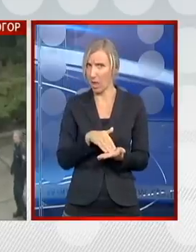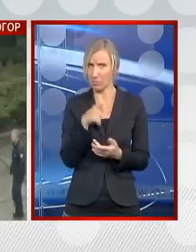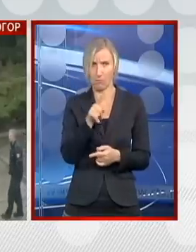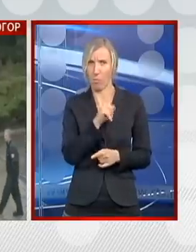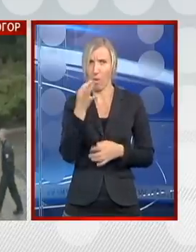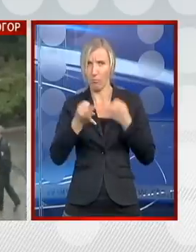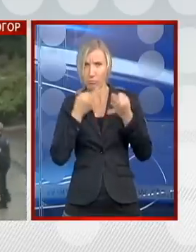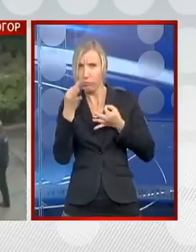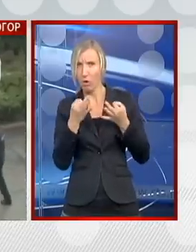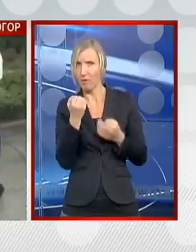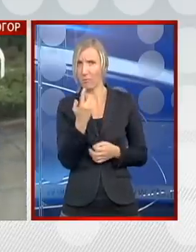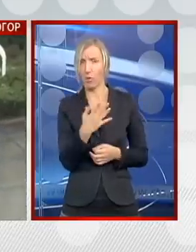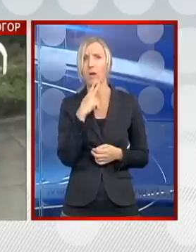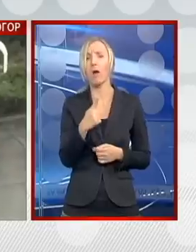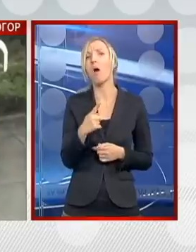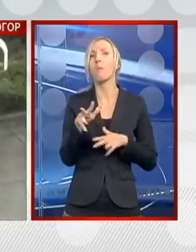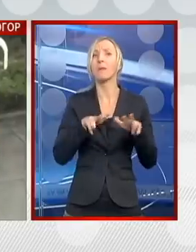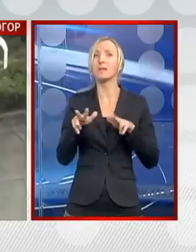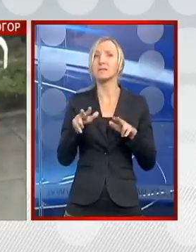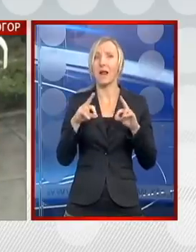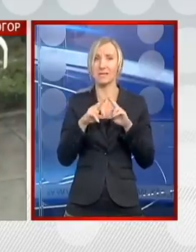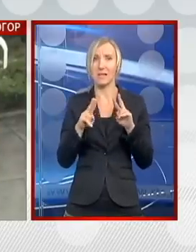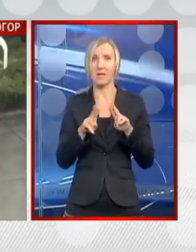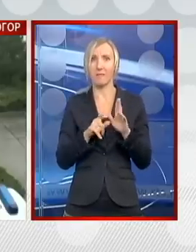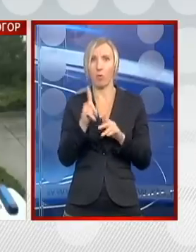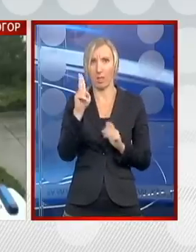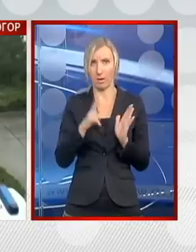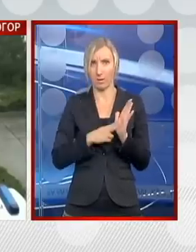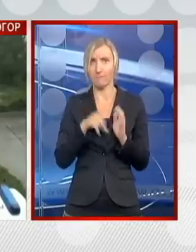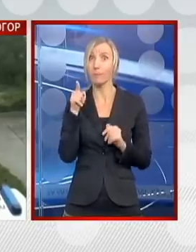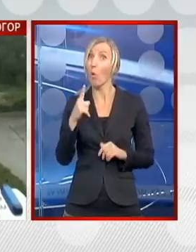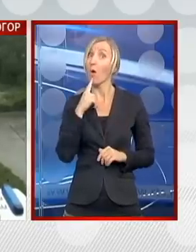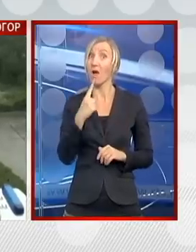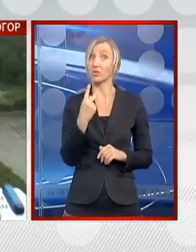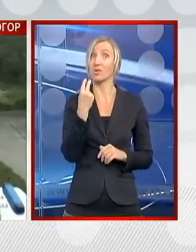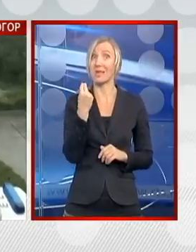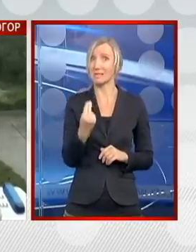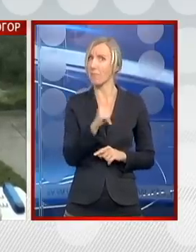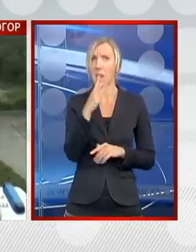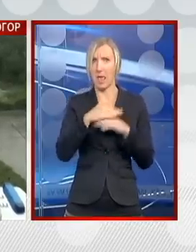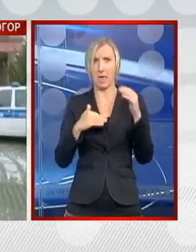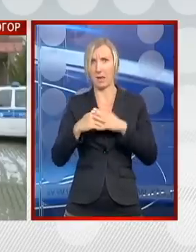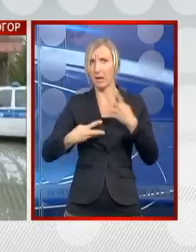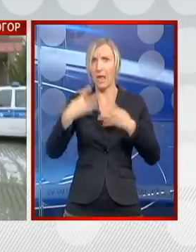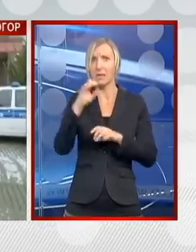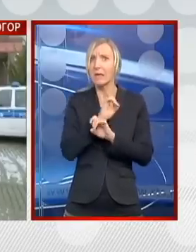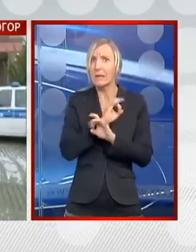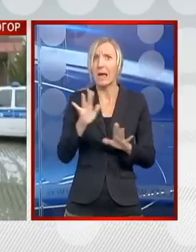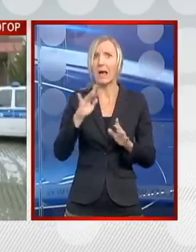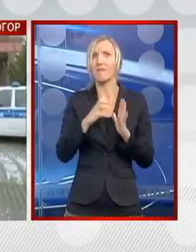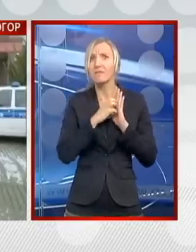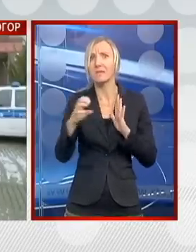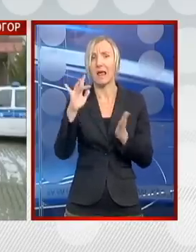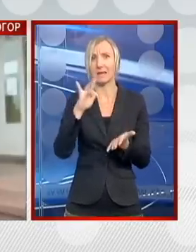nego neproveren, izjavio je ministar Aleksandar Vulin. Ističe da Srbija ne gradi nikakav trajni